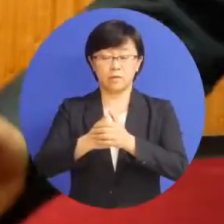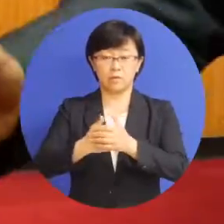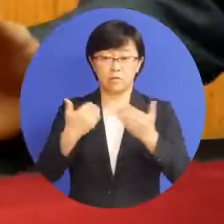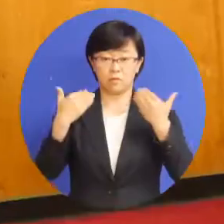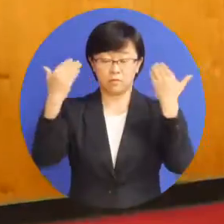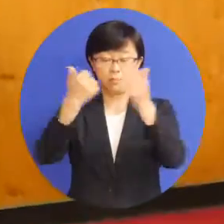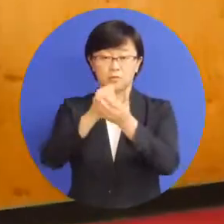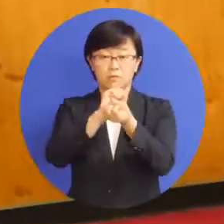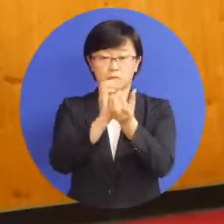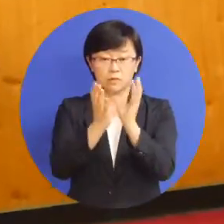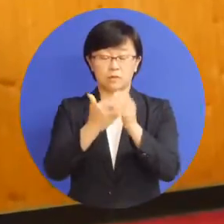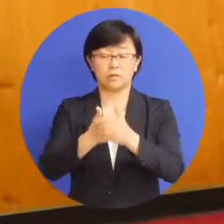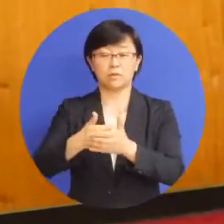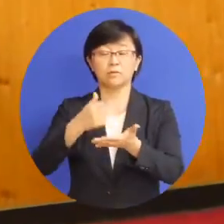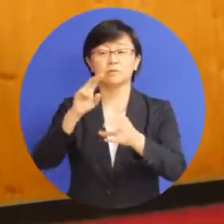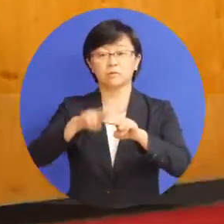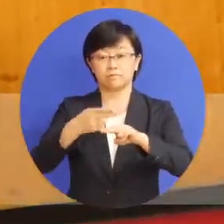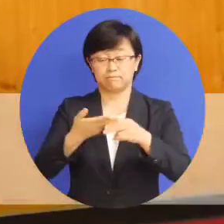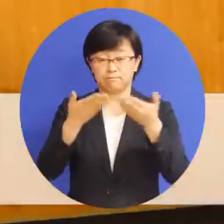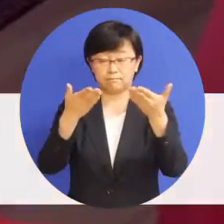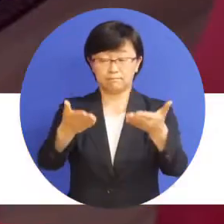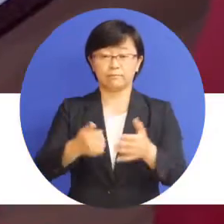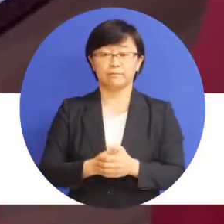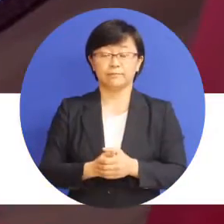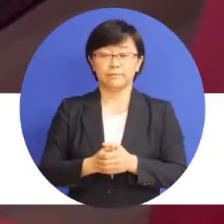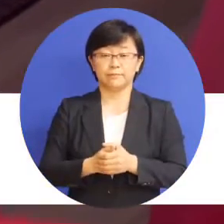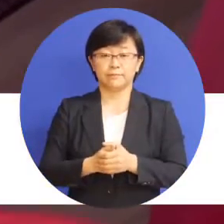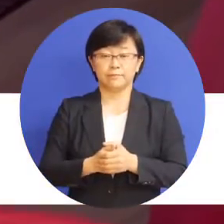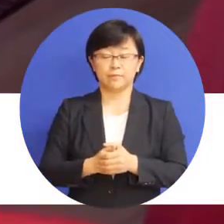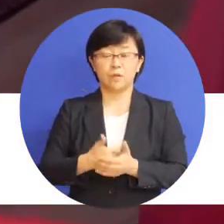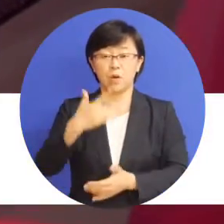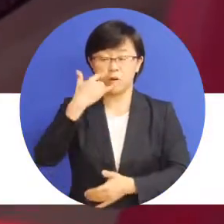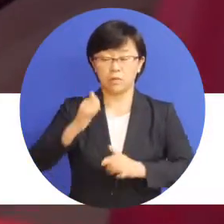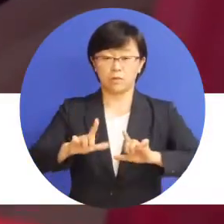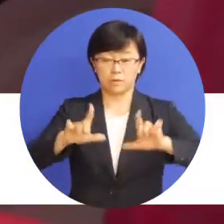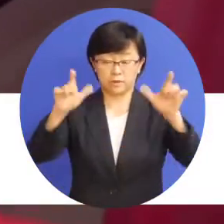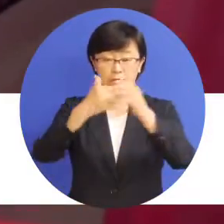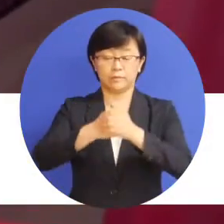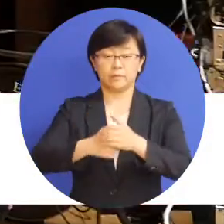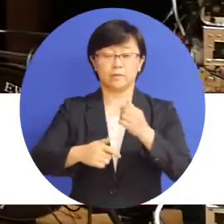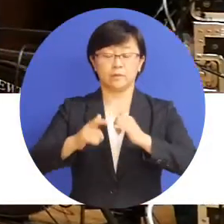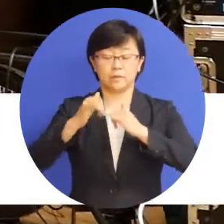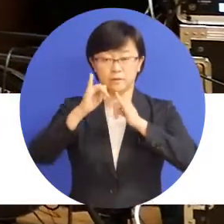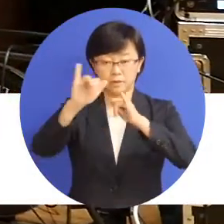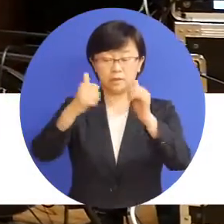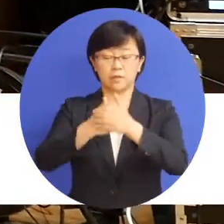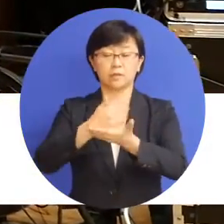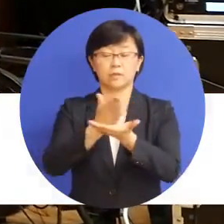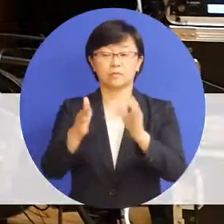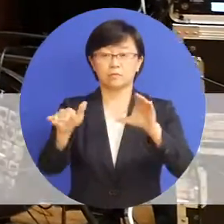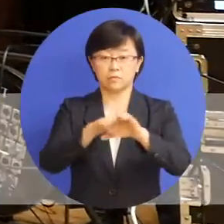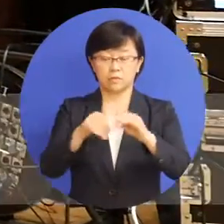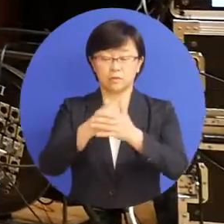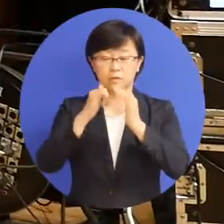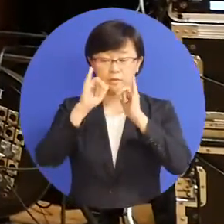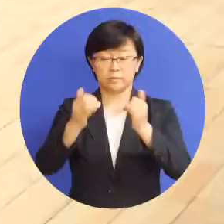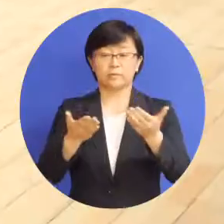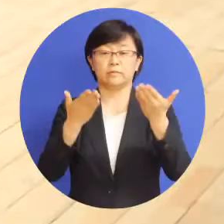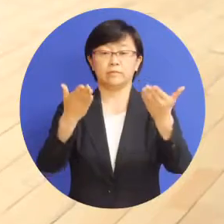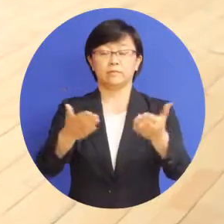장수 꽃다발과 기증품을 전달하고 장한 어버이와 효행자, 모범 다문화 가정의 표창을